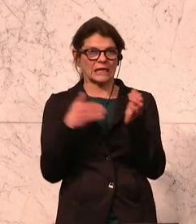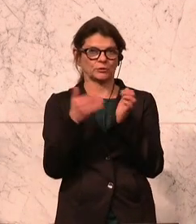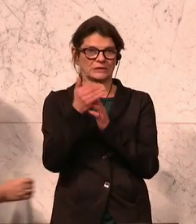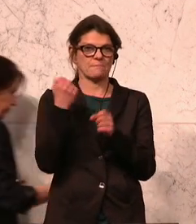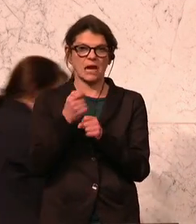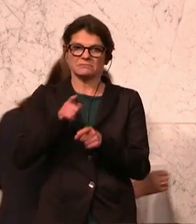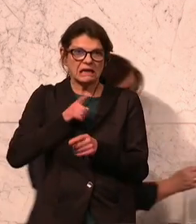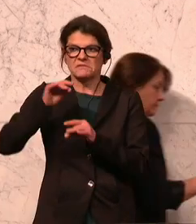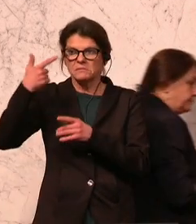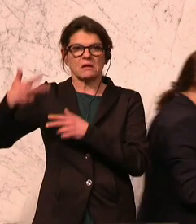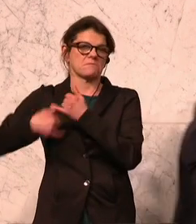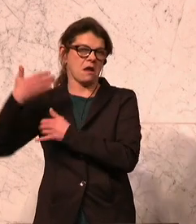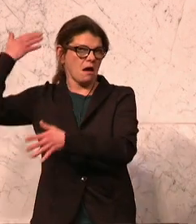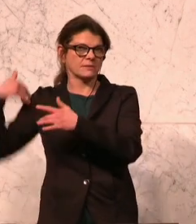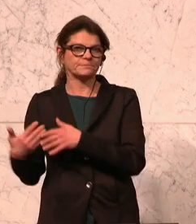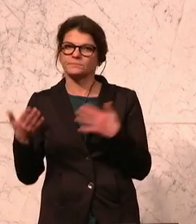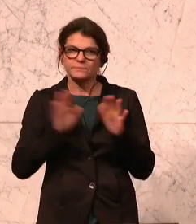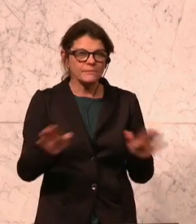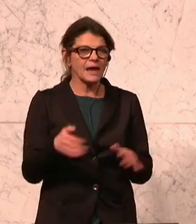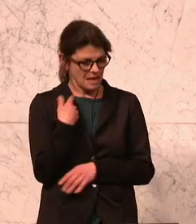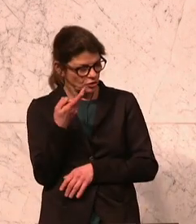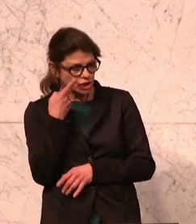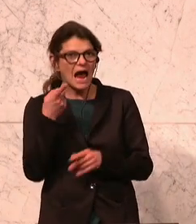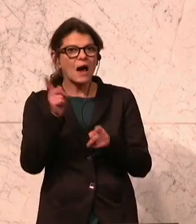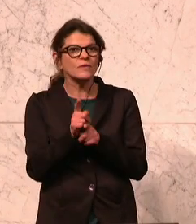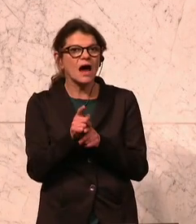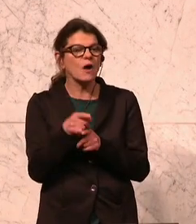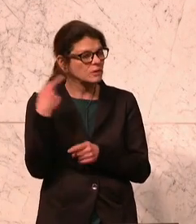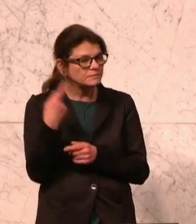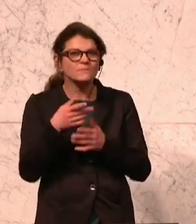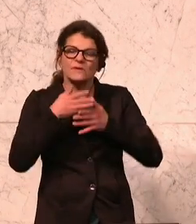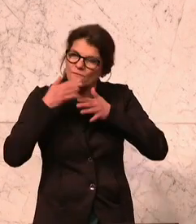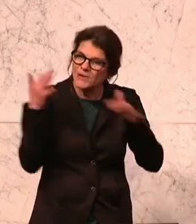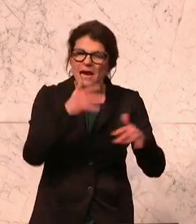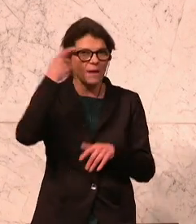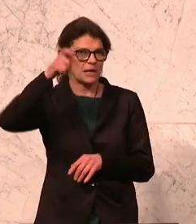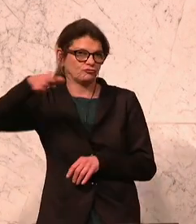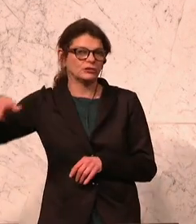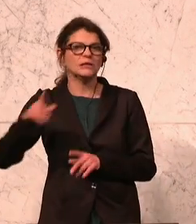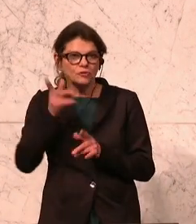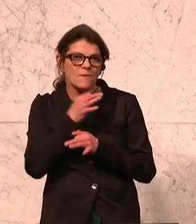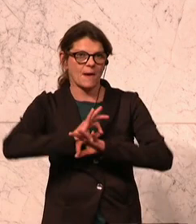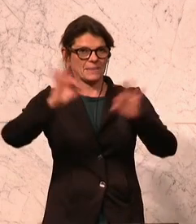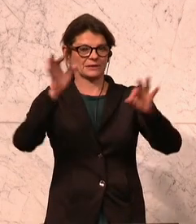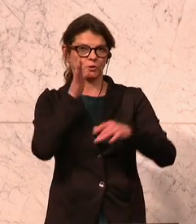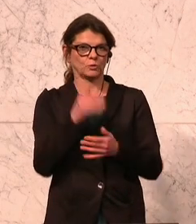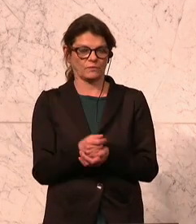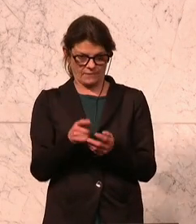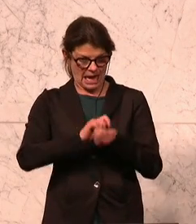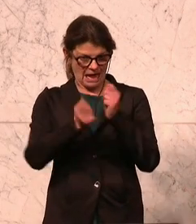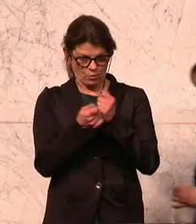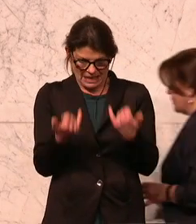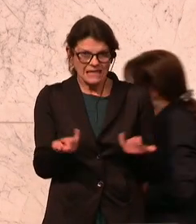seit Jahrzehnten um, wir sorgen damit auch für die Verbesserungen für eine extrem große Anzahl an Menschen. Denn die Änderungen, die wir